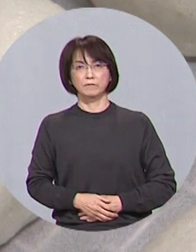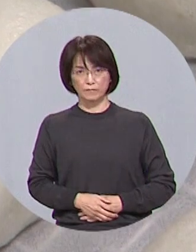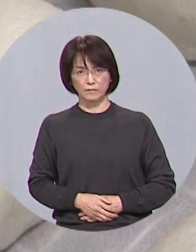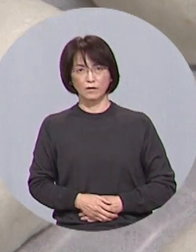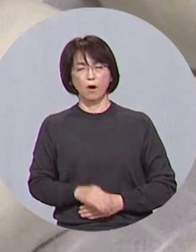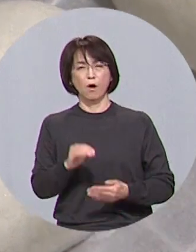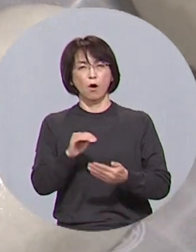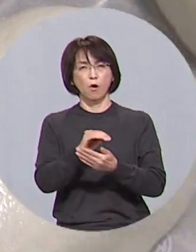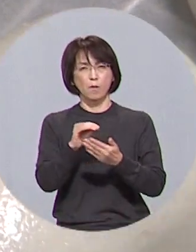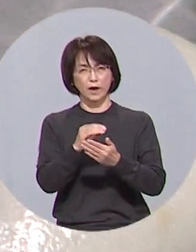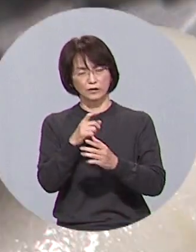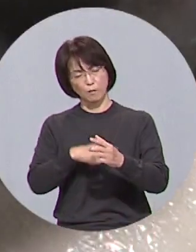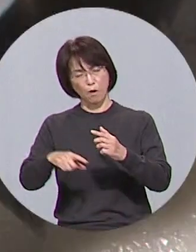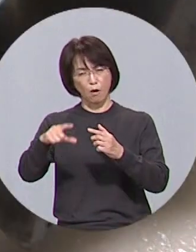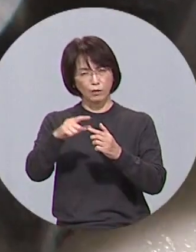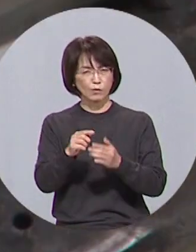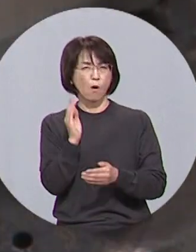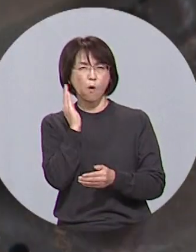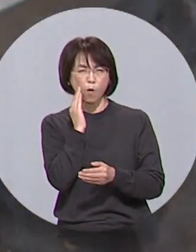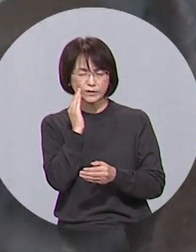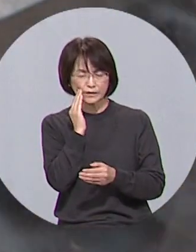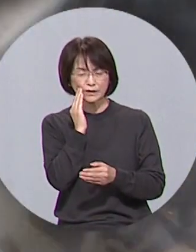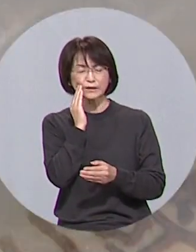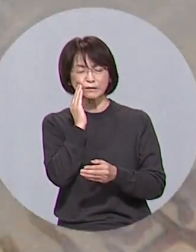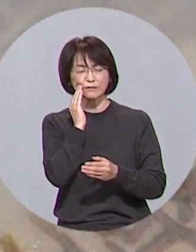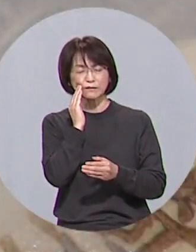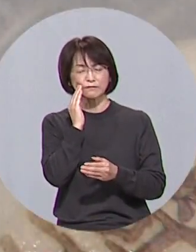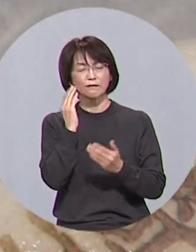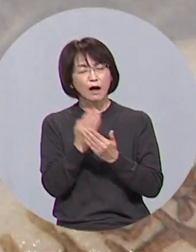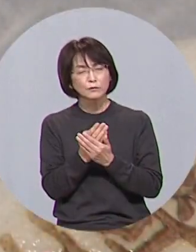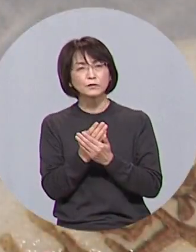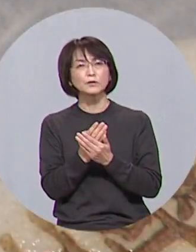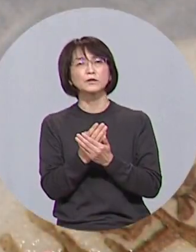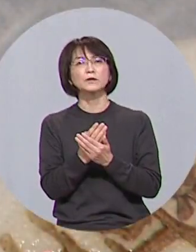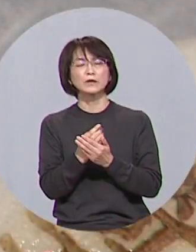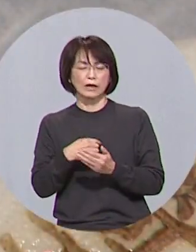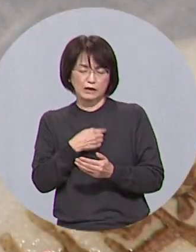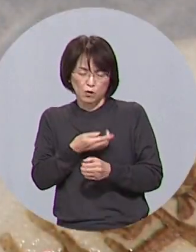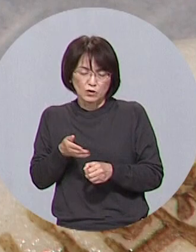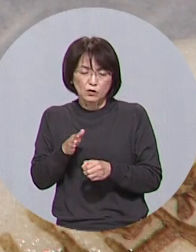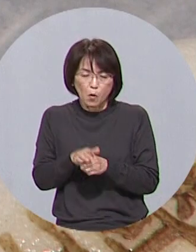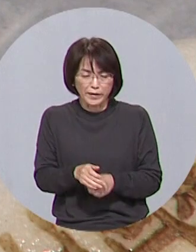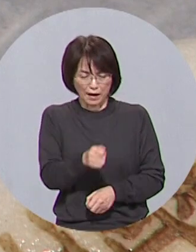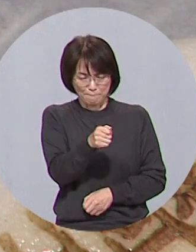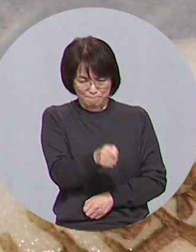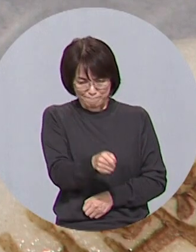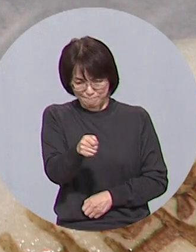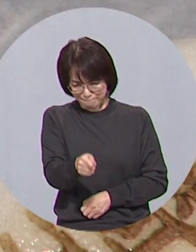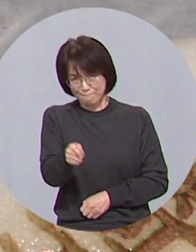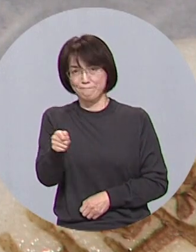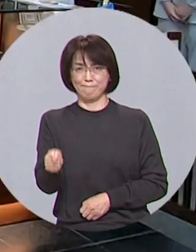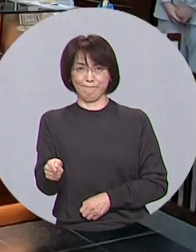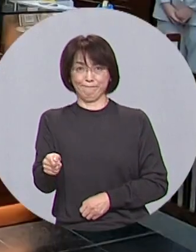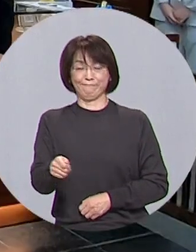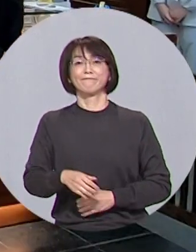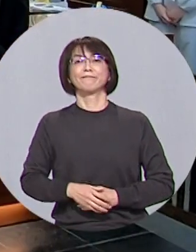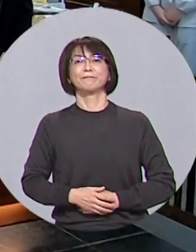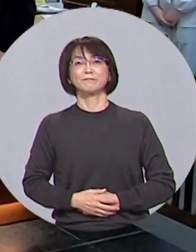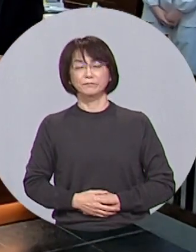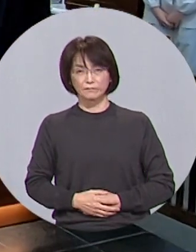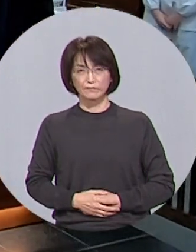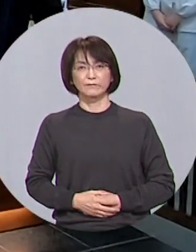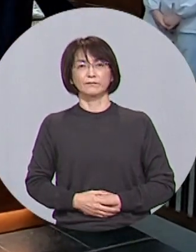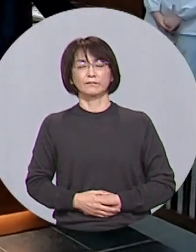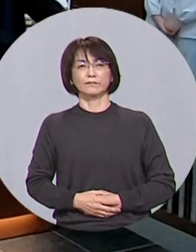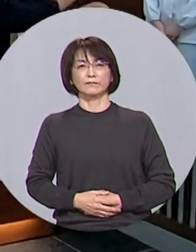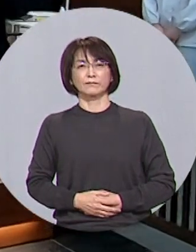まんじゅうがさらに美味しくなるようにと、うん、職人が思いを込めて一つずつ丁寧におさせていただいて、 だから美味しいんだ、ありますよね。 すみません、あり